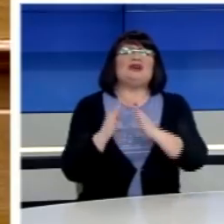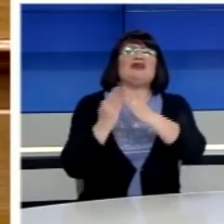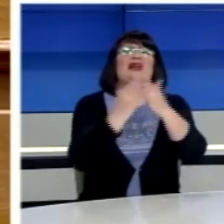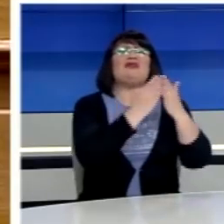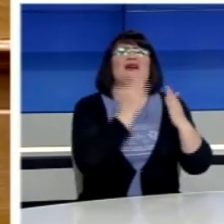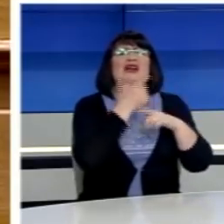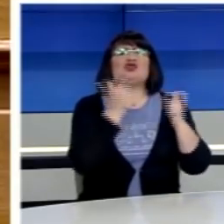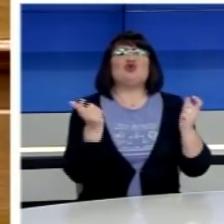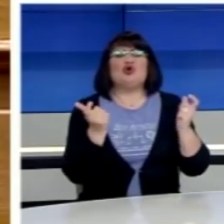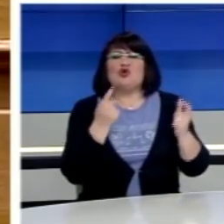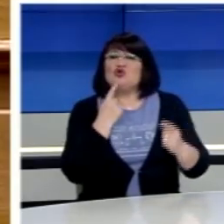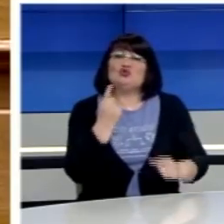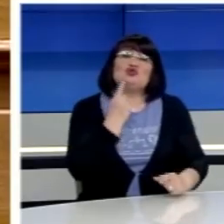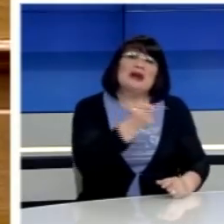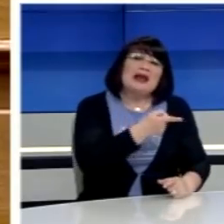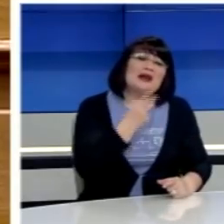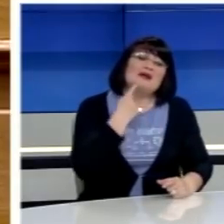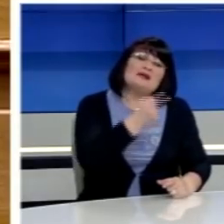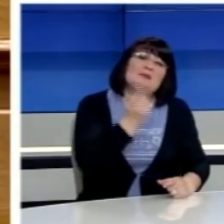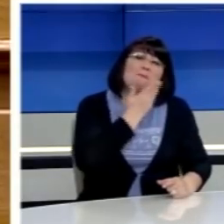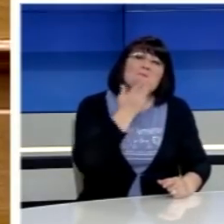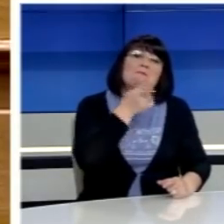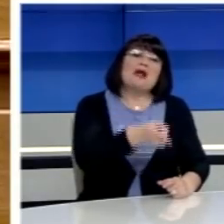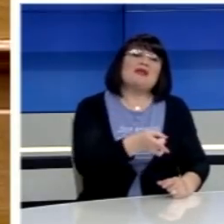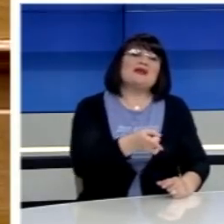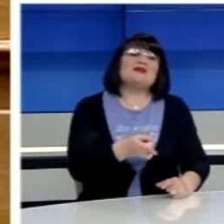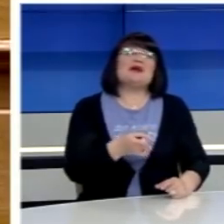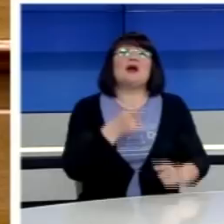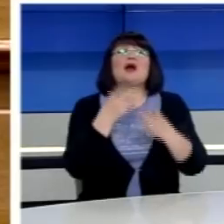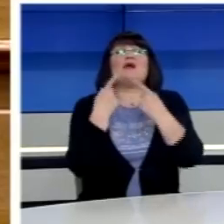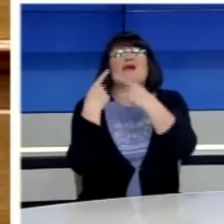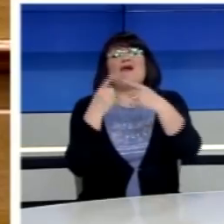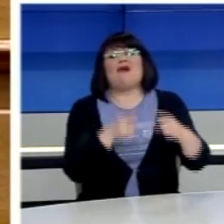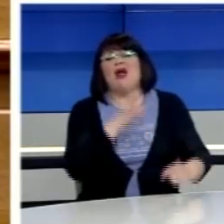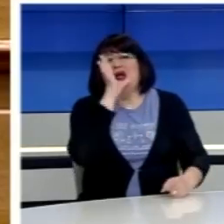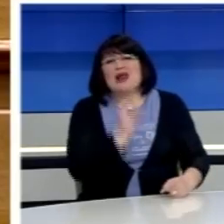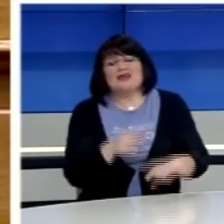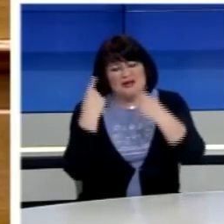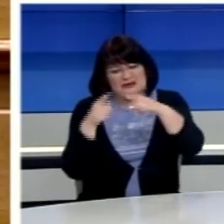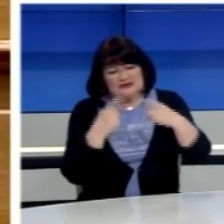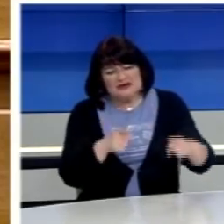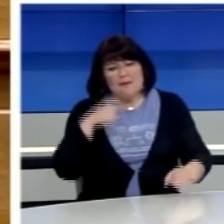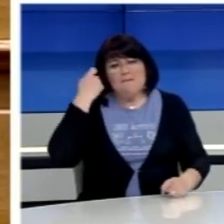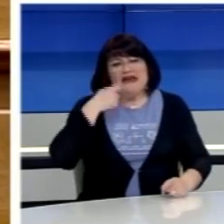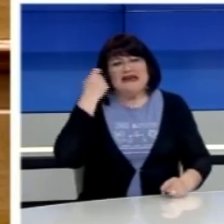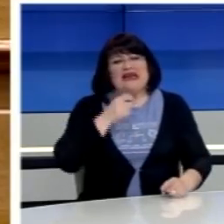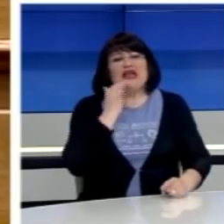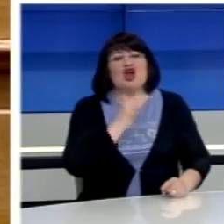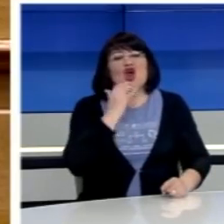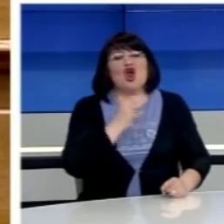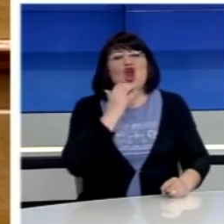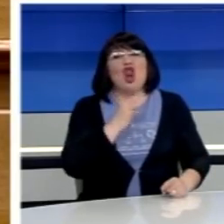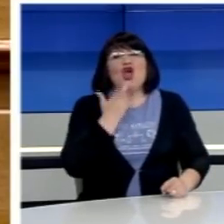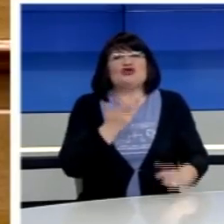βιβλία που λένε στους εκπαιδευτικούς να πούν στους μαθητές ότι υπάρχουν πολλές αλήθειες που διδάσκουν τη μητρική γλώσσα από